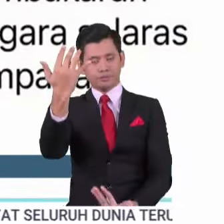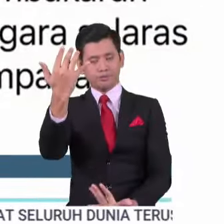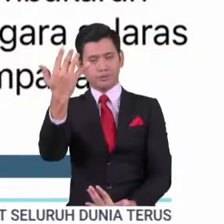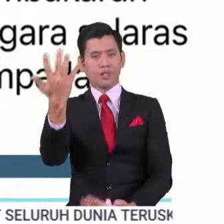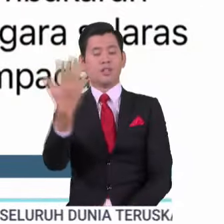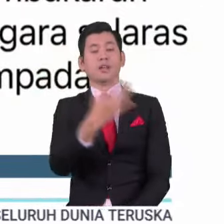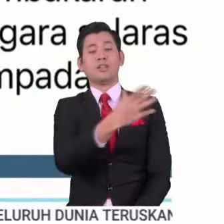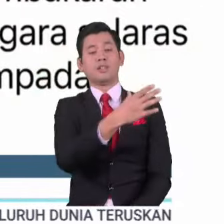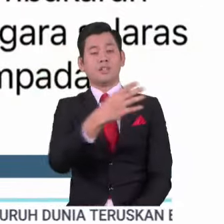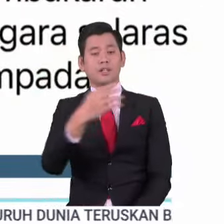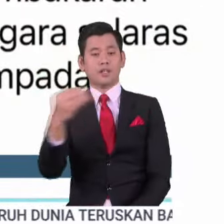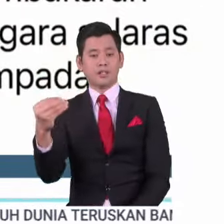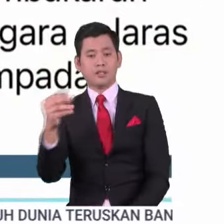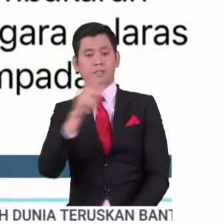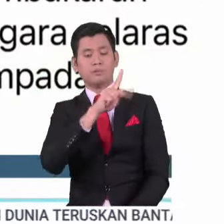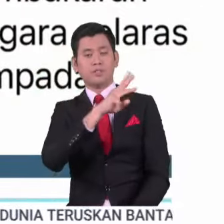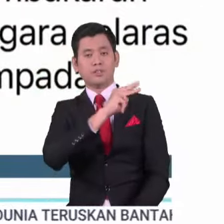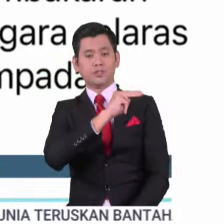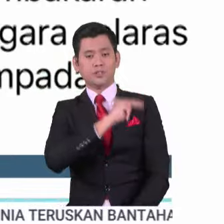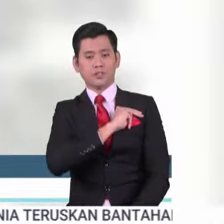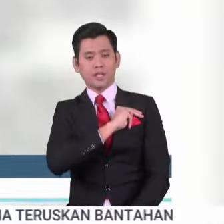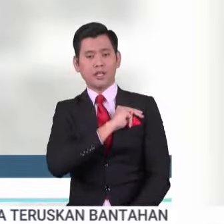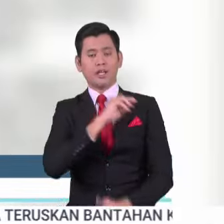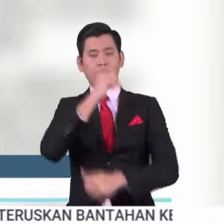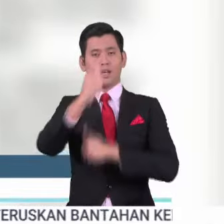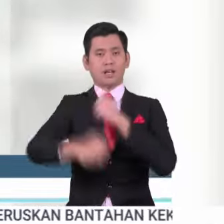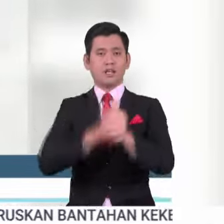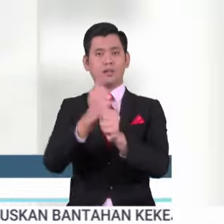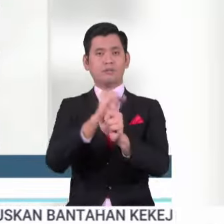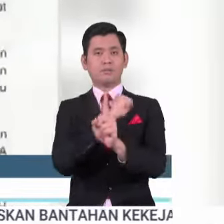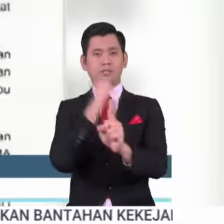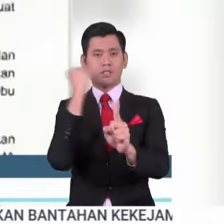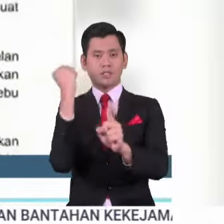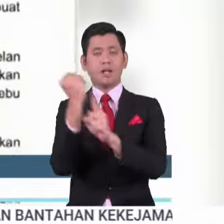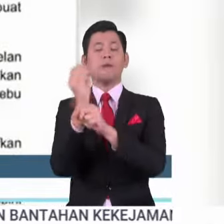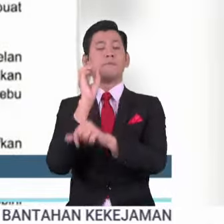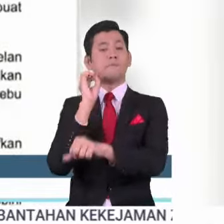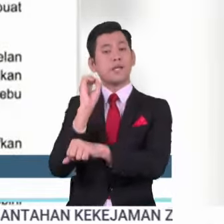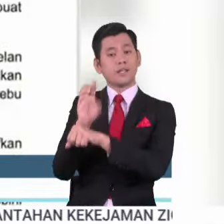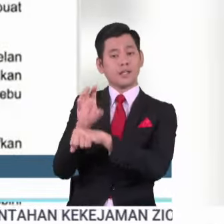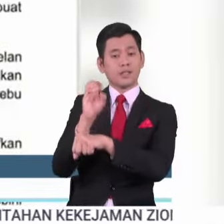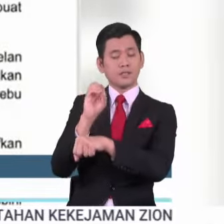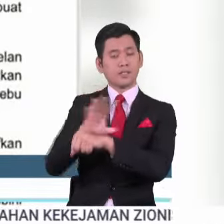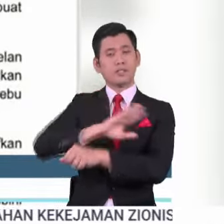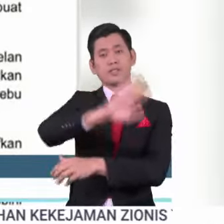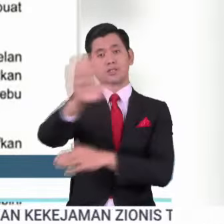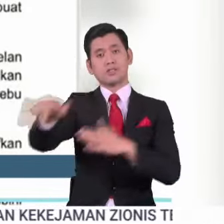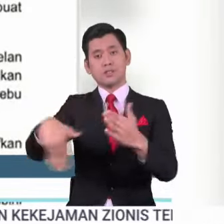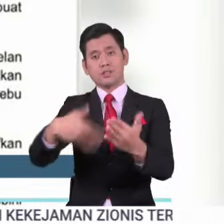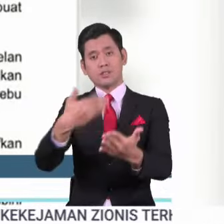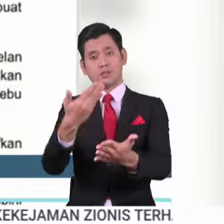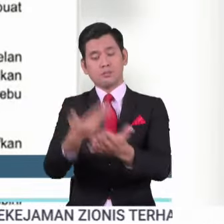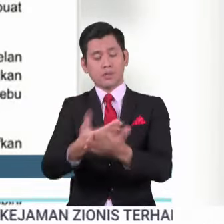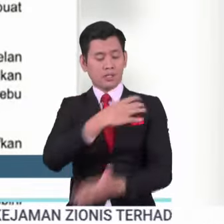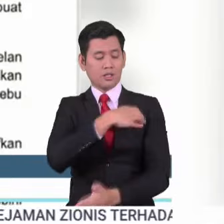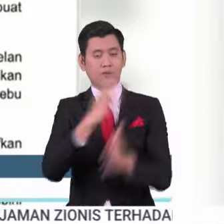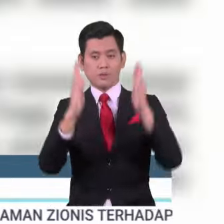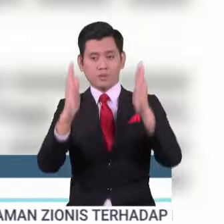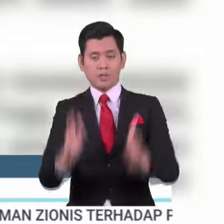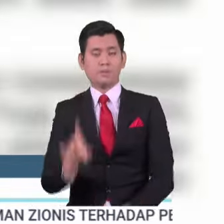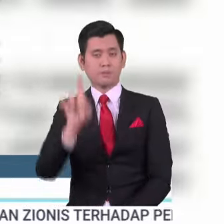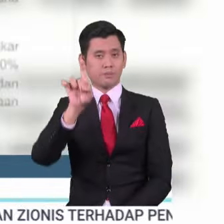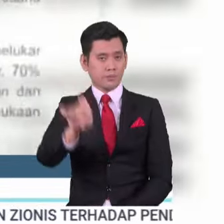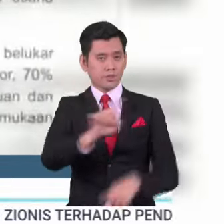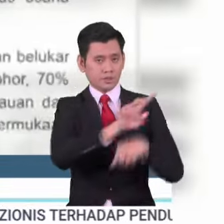alam sekitar dan perubahan iklim Nik Nazmi Nik Ahmad yang turut menyarankan semua pemilik tanah memantau secara rapi kawasan yang